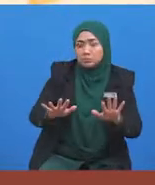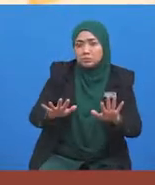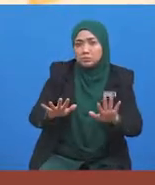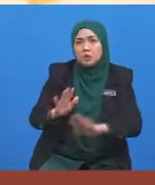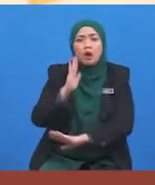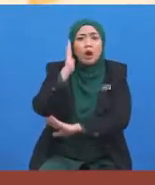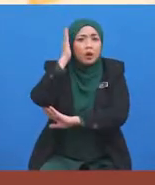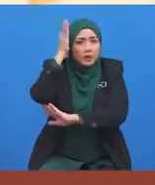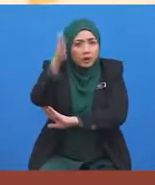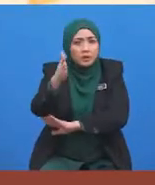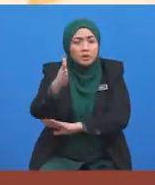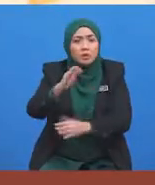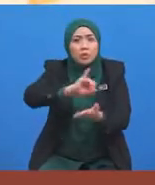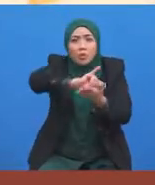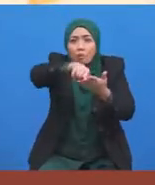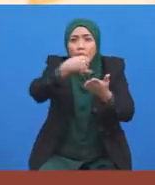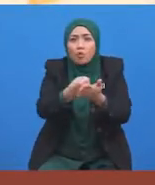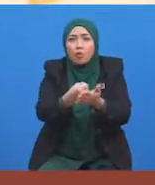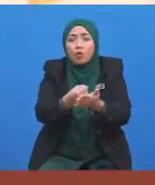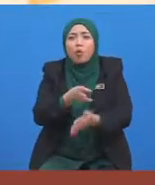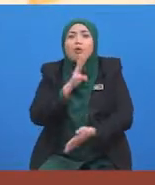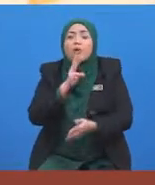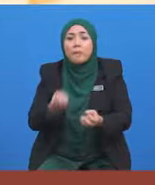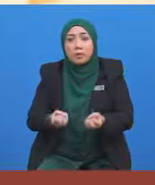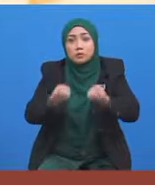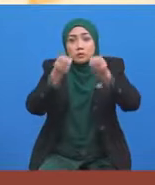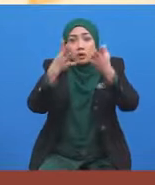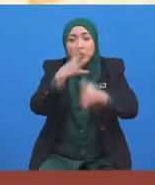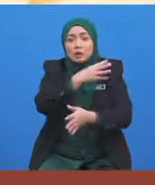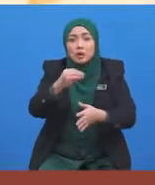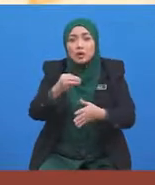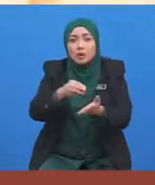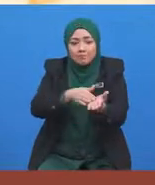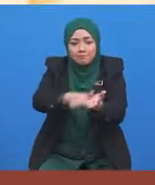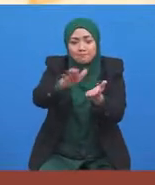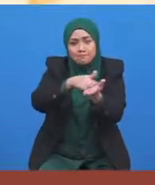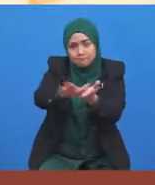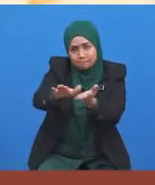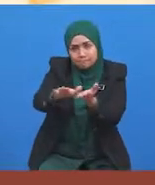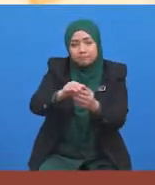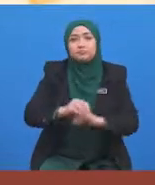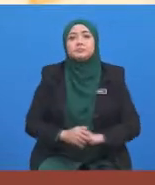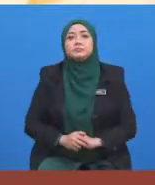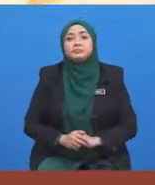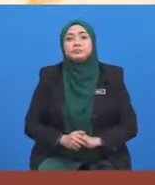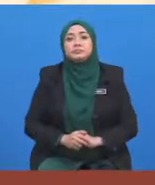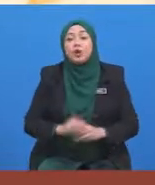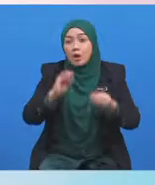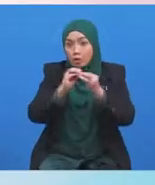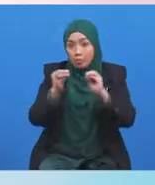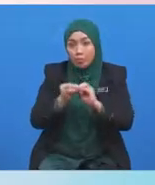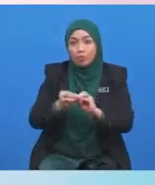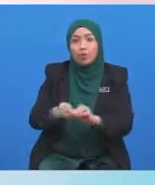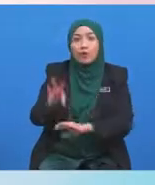resapan air di cerun dan menjadi ejen pelincir. Dan faktor yang terakhir